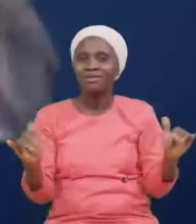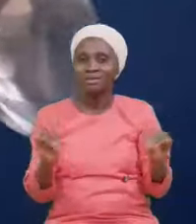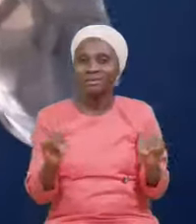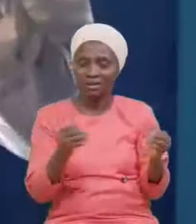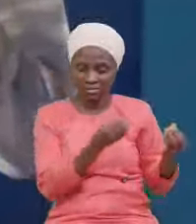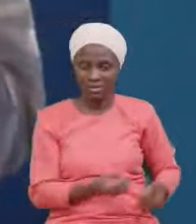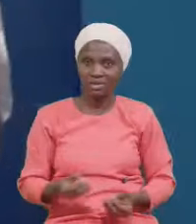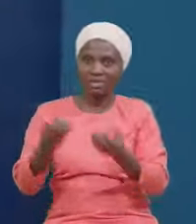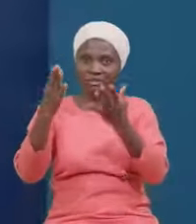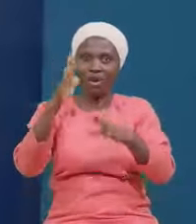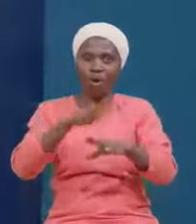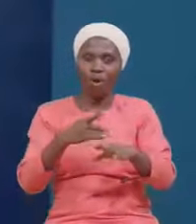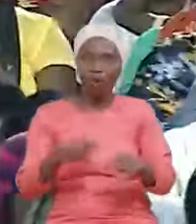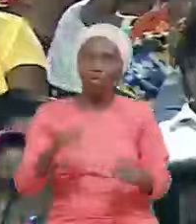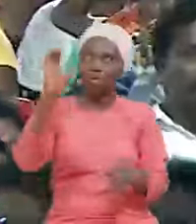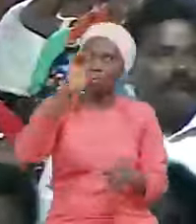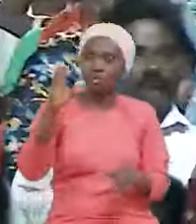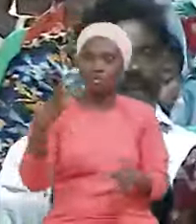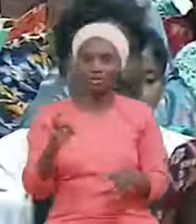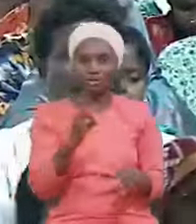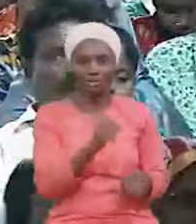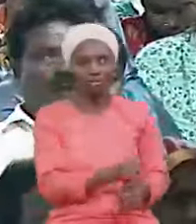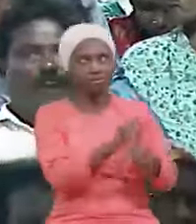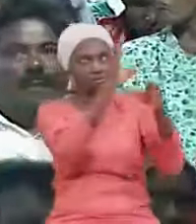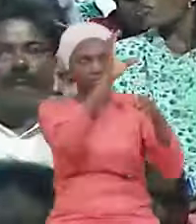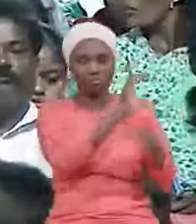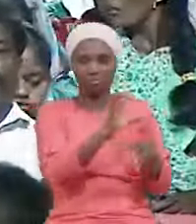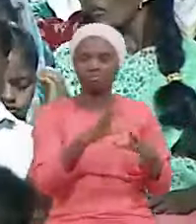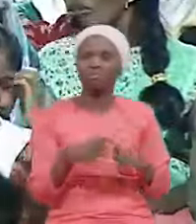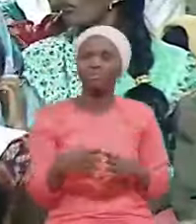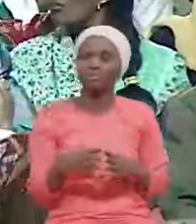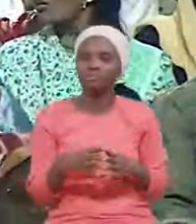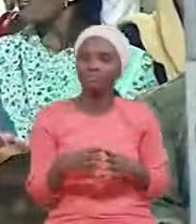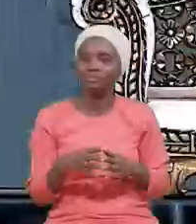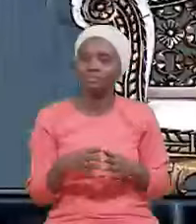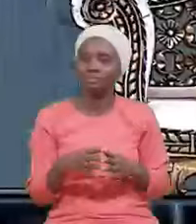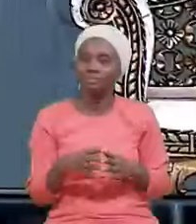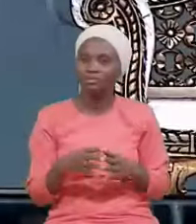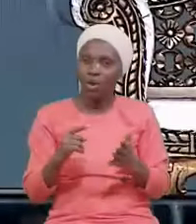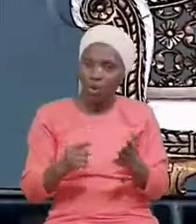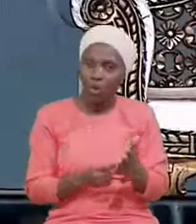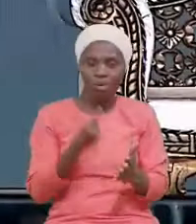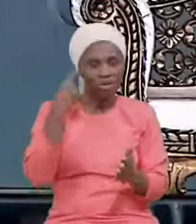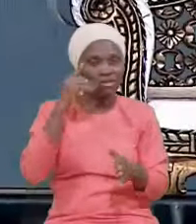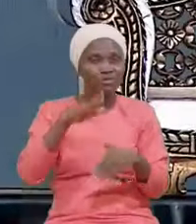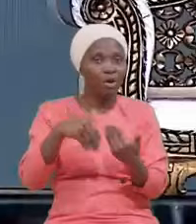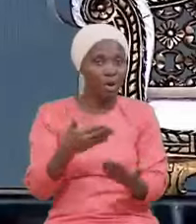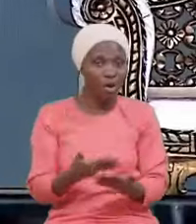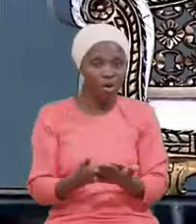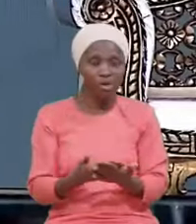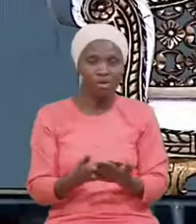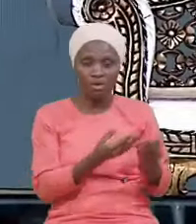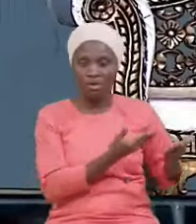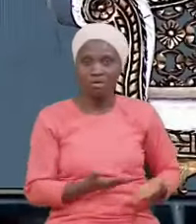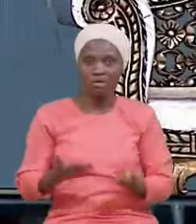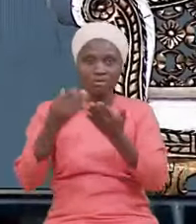ఆన్ ది క్రాస్ ఆఫ్ కల్వరీ. ఆయన కలువర శిలువ మీద గొర్రె పిల్లగా ప్రాణం పెట్టాడు. వన్స్ ఫర్ ఆల్ ఆఫర్డ్ ఫర్ ఎవ్రీ